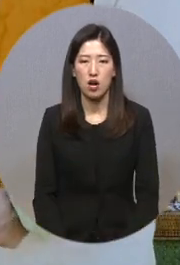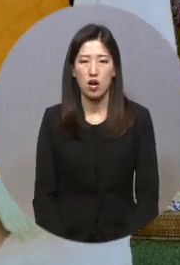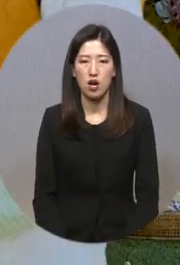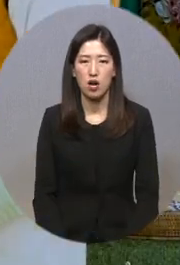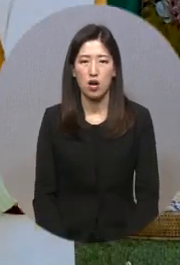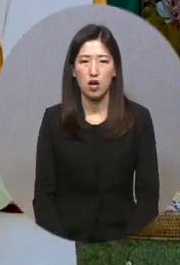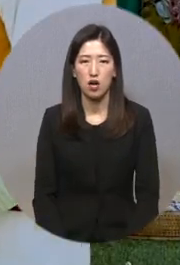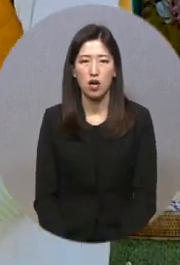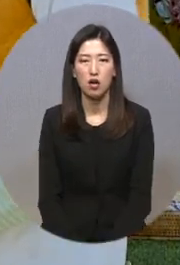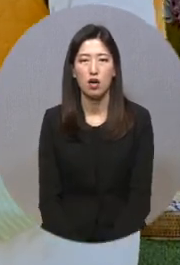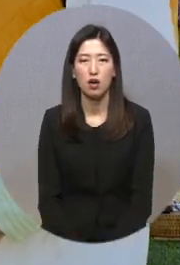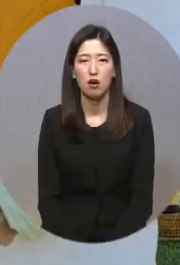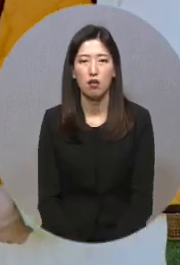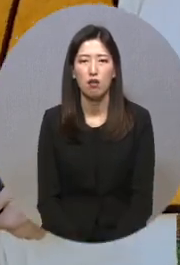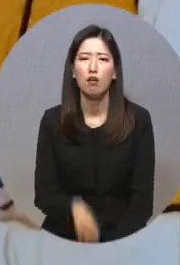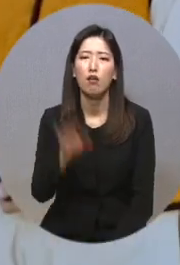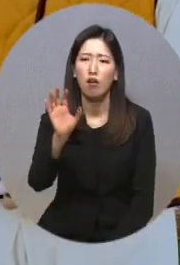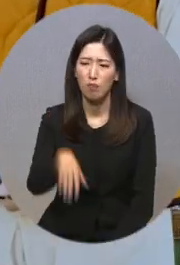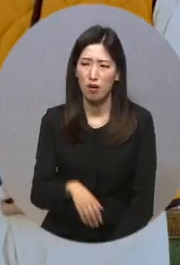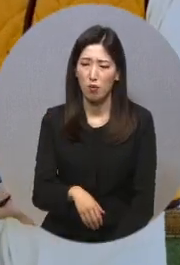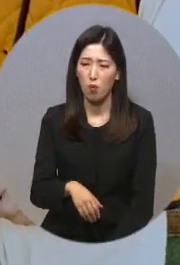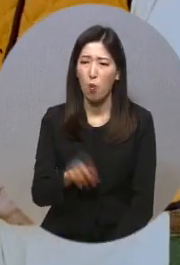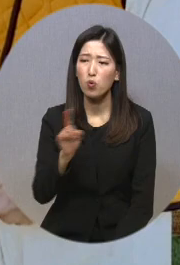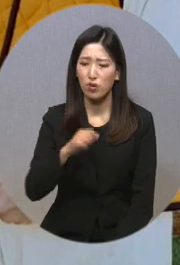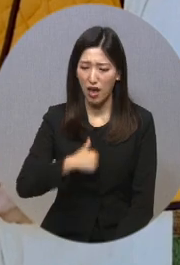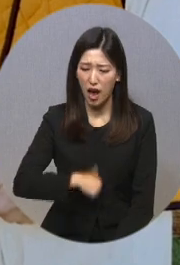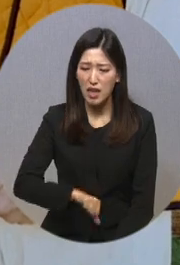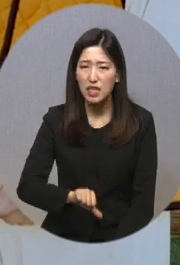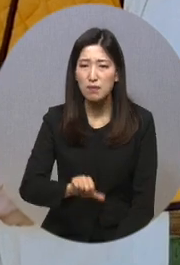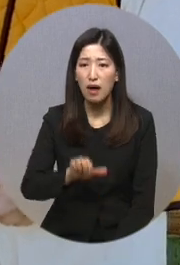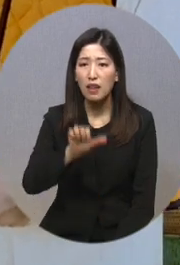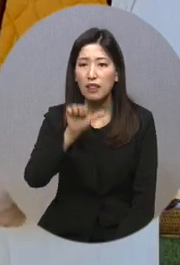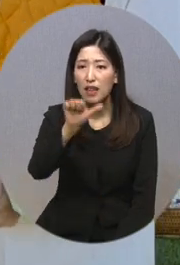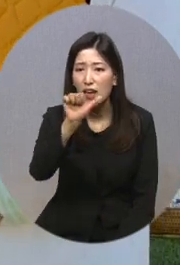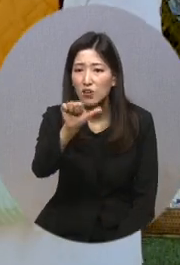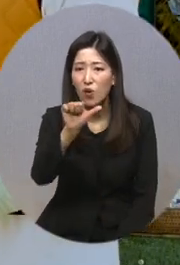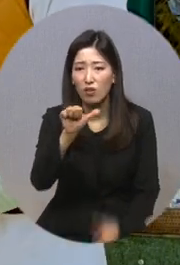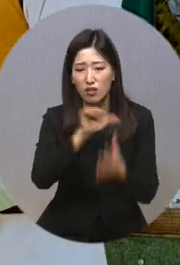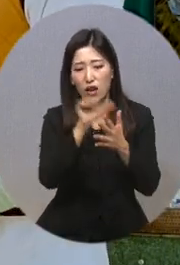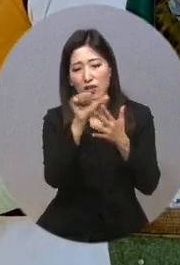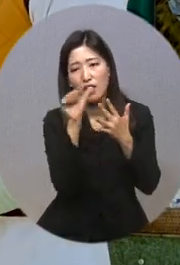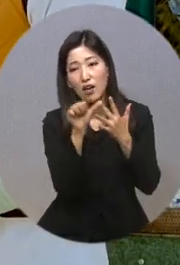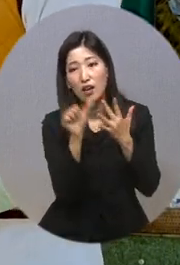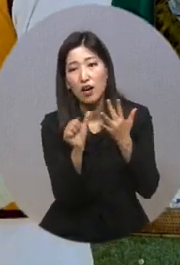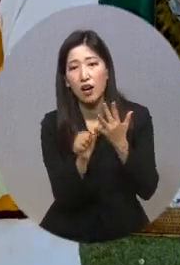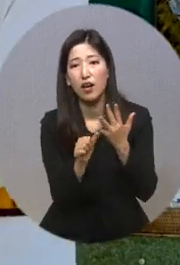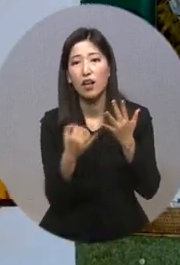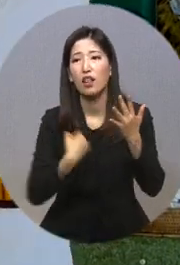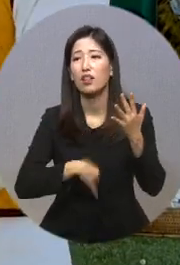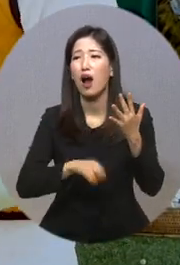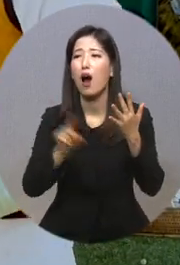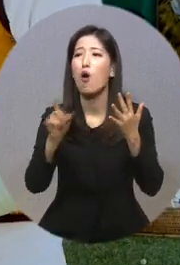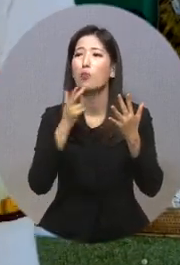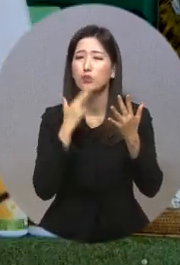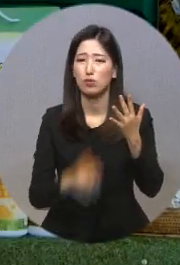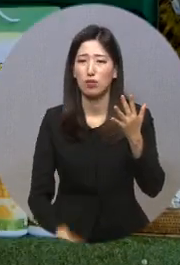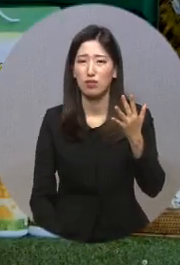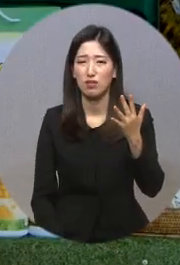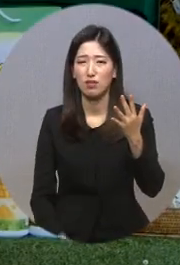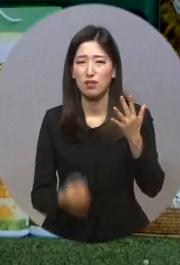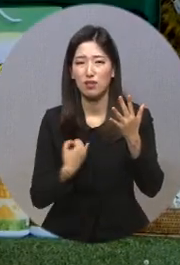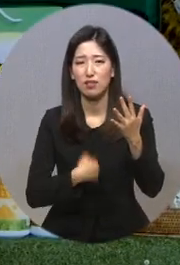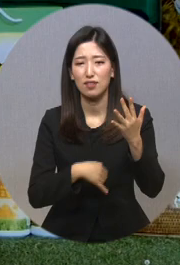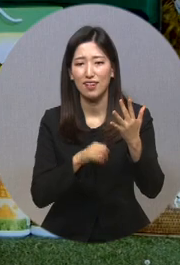거예요. 그러니까요. 근데 어머니 참 딱하네. 아들만 다섯 키웠어. 딸은 어쩌고 어미 어찌까. 왜 여섯째를 안